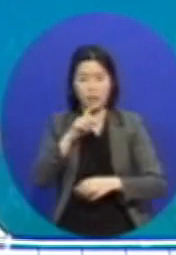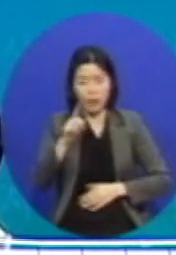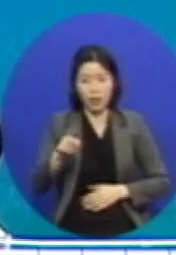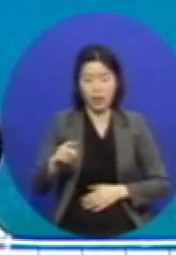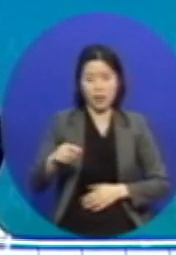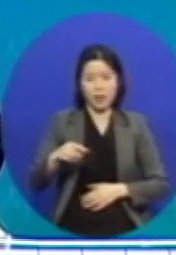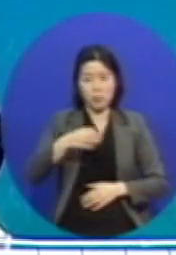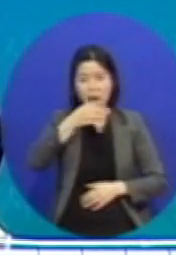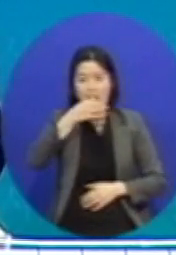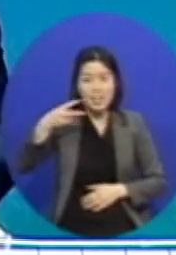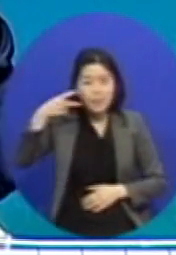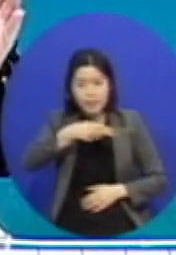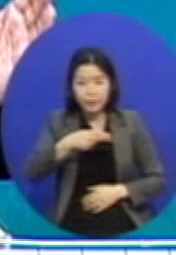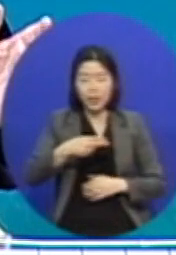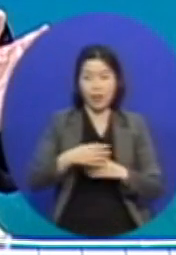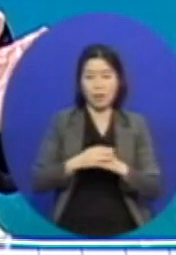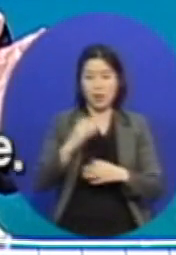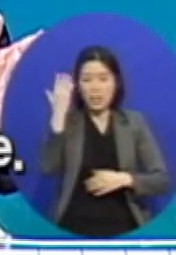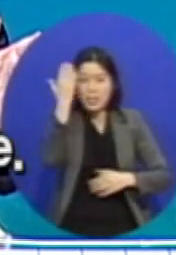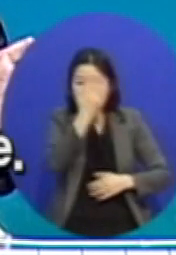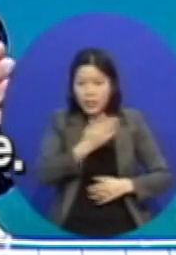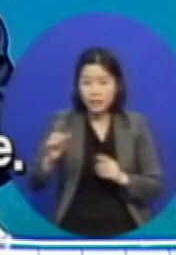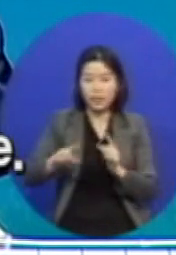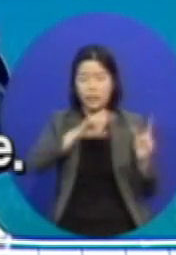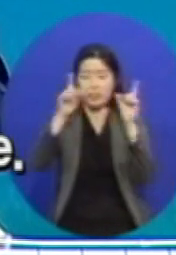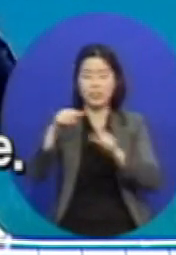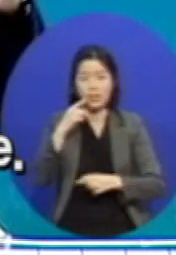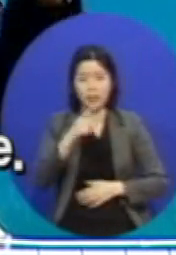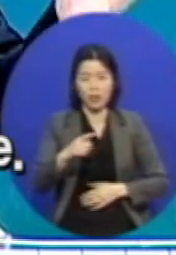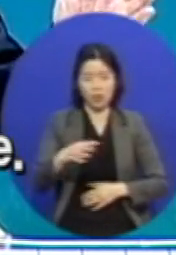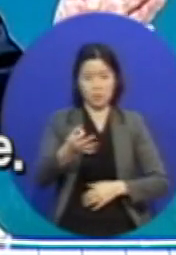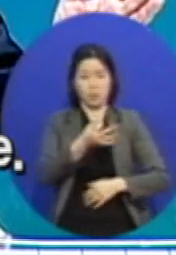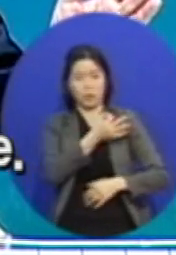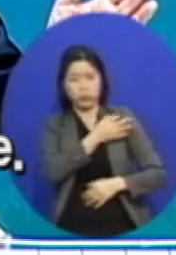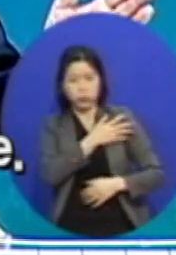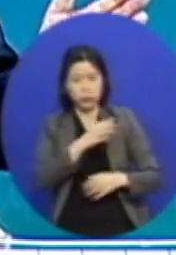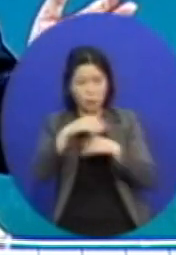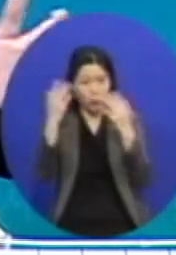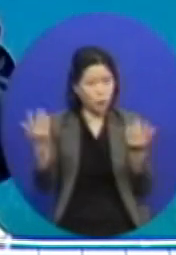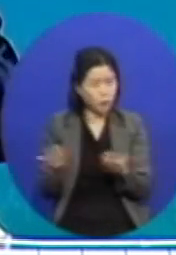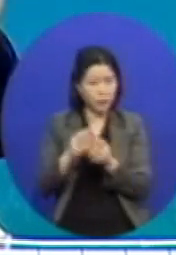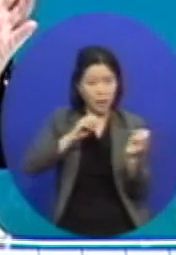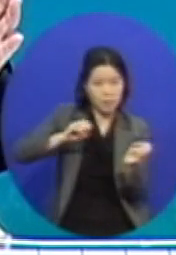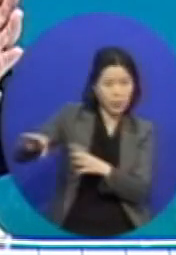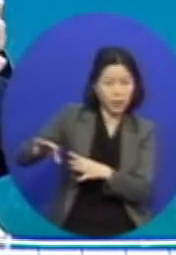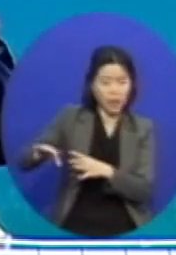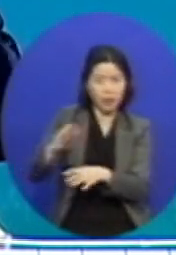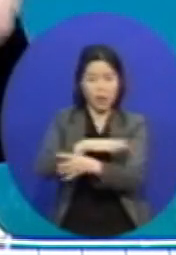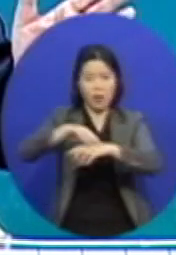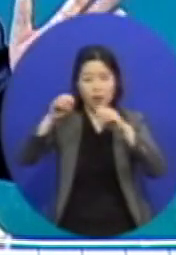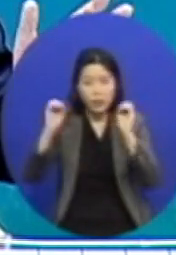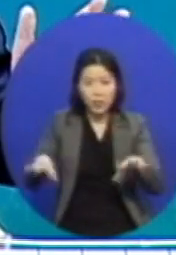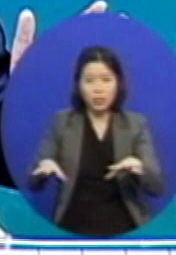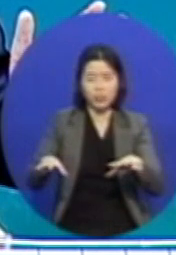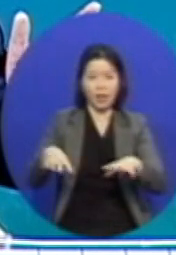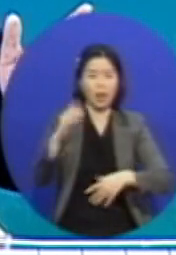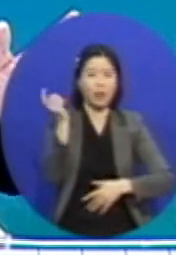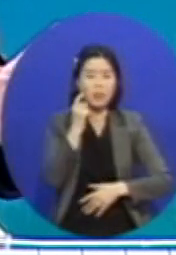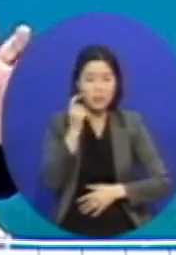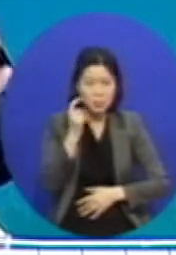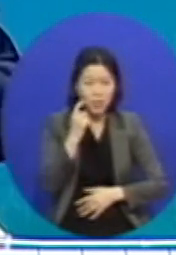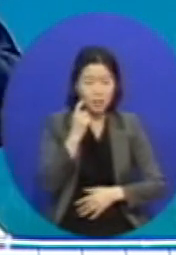급료 카라 청빈 하게 살아라 부귀영화 다 버리라 헛된 거다 허상이다